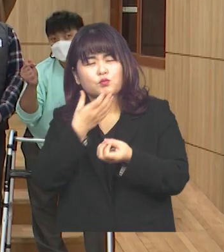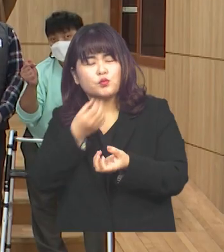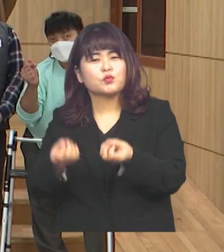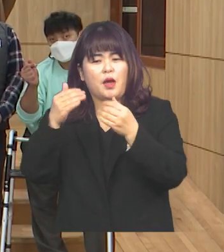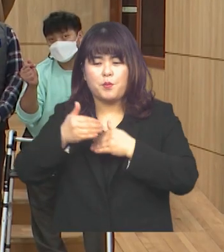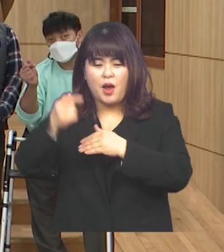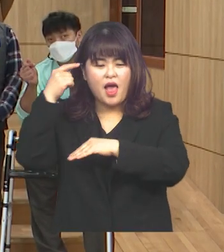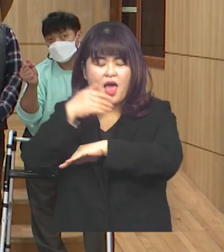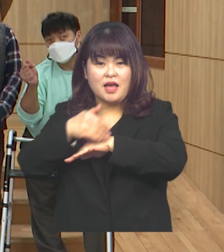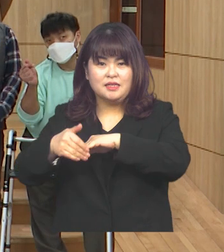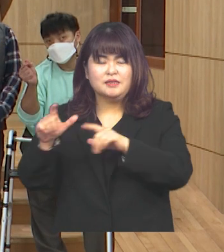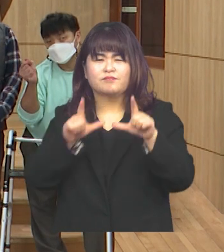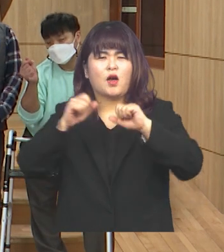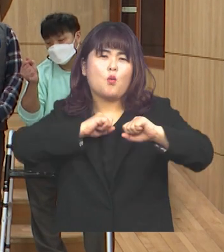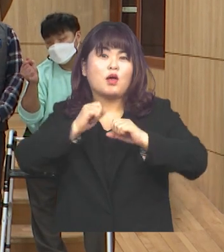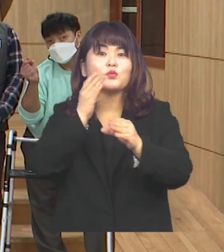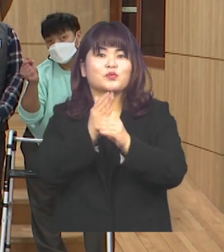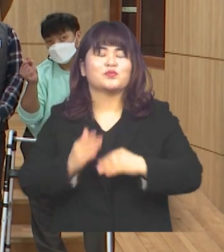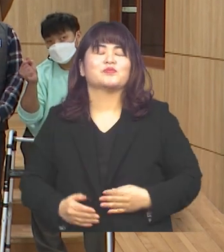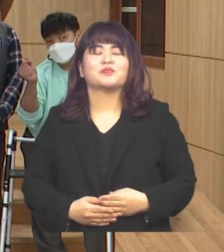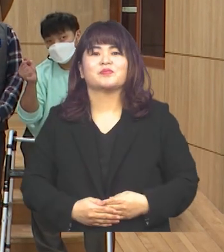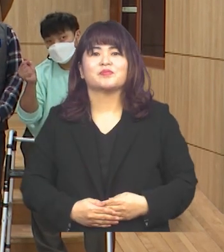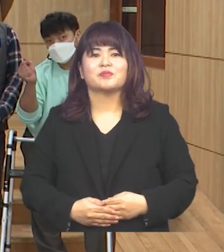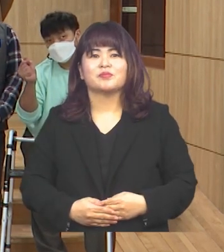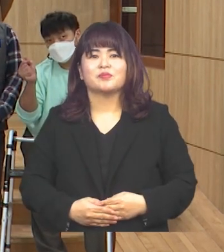삶의 질 향상을 위한 다양한 활동에 참여하고 있습니다.